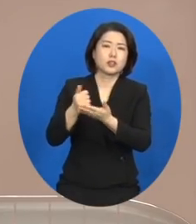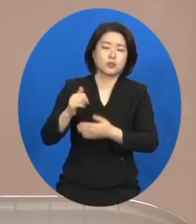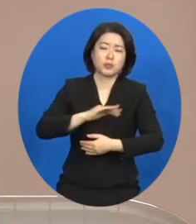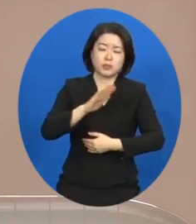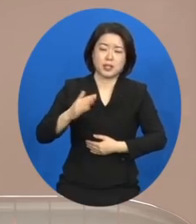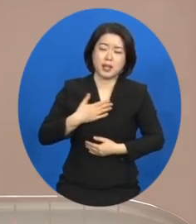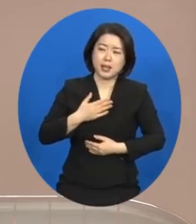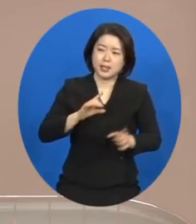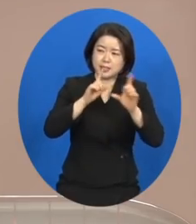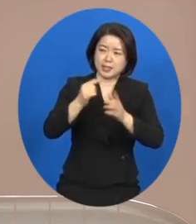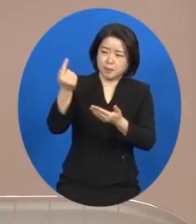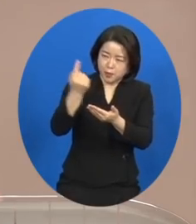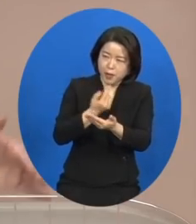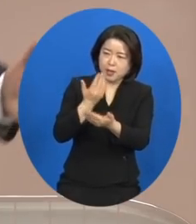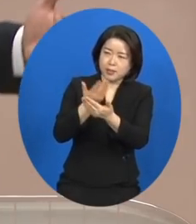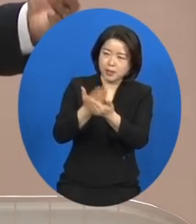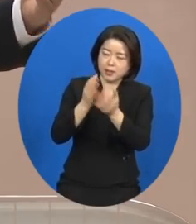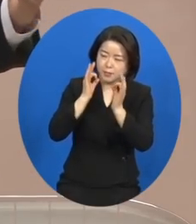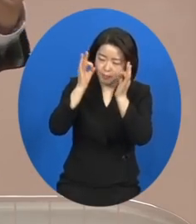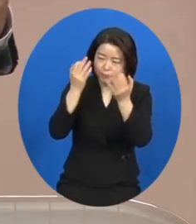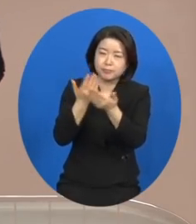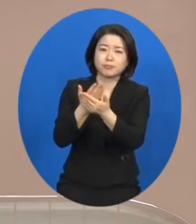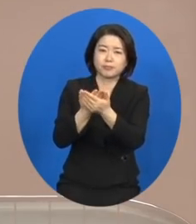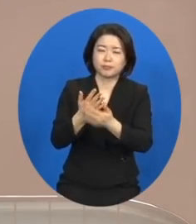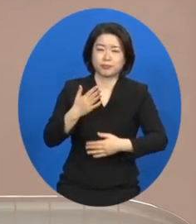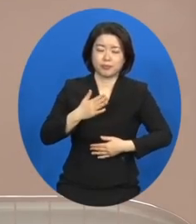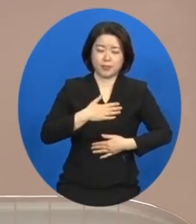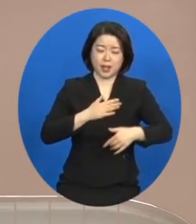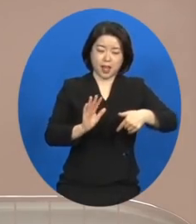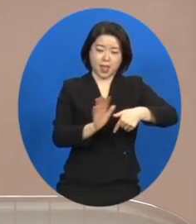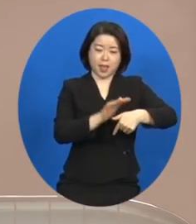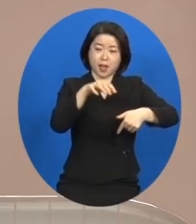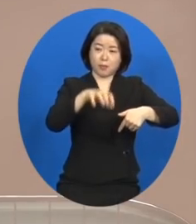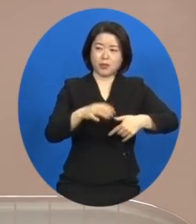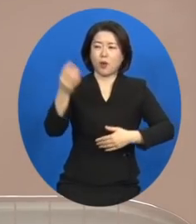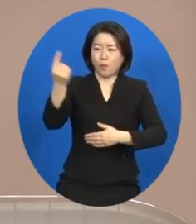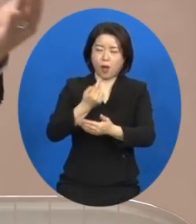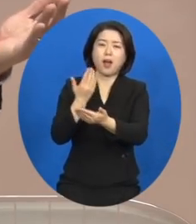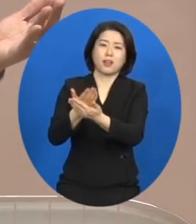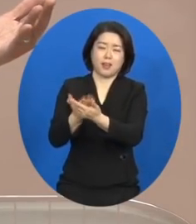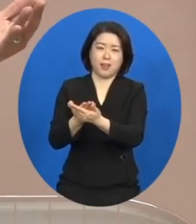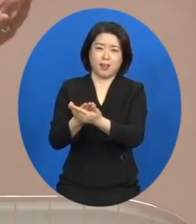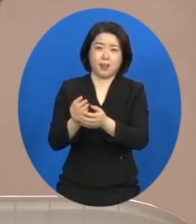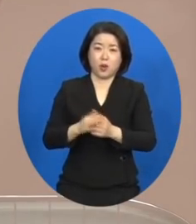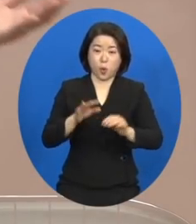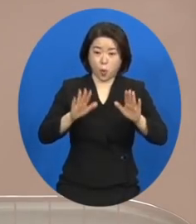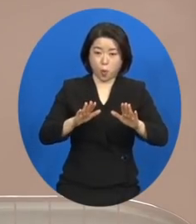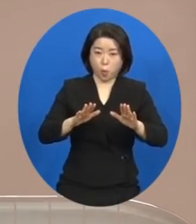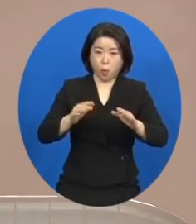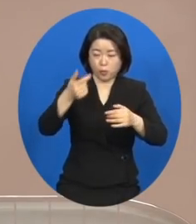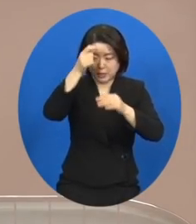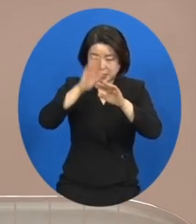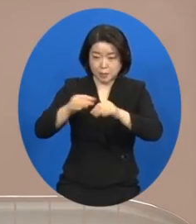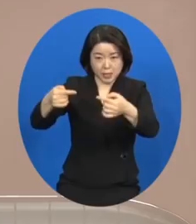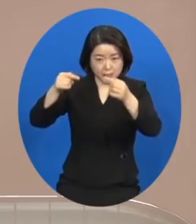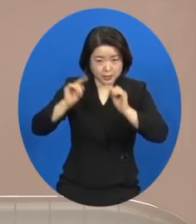와달라고 간구를 하죠. 나의 가버나움으로 와주세요. 아마 오늘 이 자리에 오신 분들의 많은 기도 제목 중에 그것이 있을 겁니다.